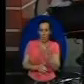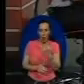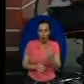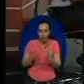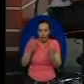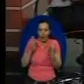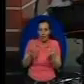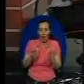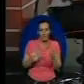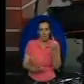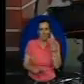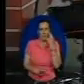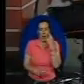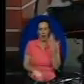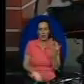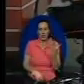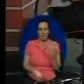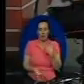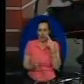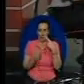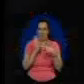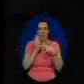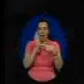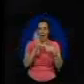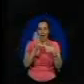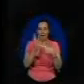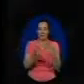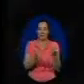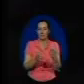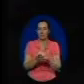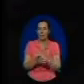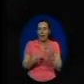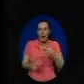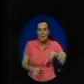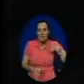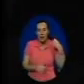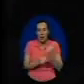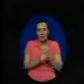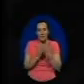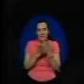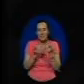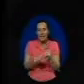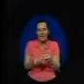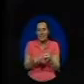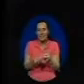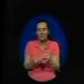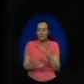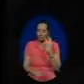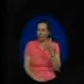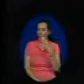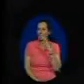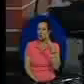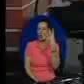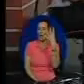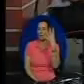מהם ענק ומרשים בפני עצמו, אני מראה אחד מהם למצלמה, דיני זה. כמה זמן עובדים על דבר כזה?